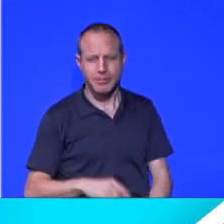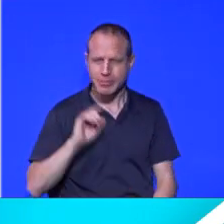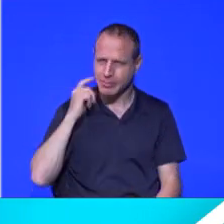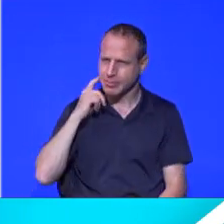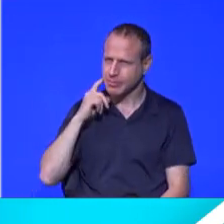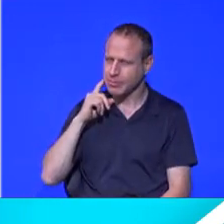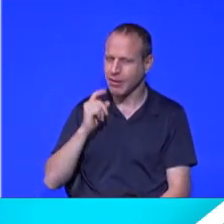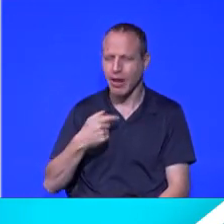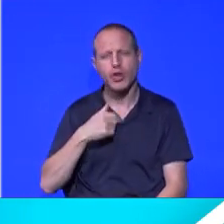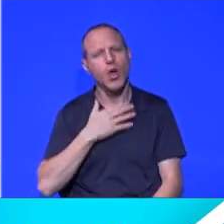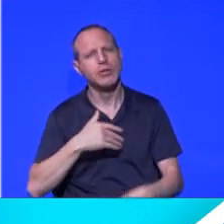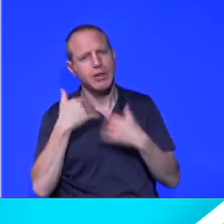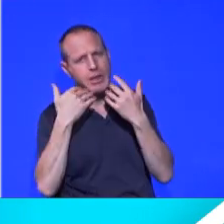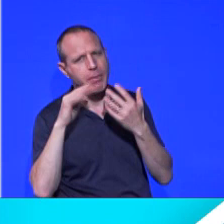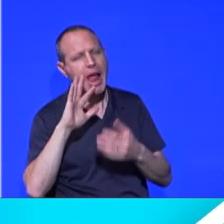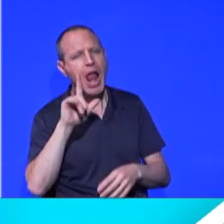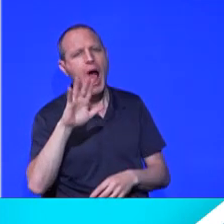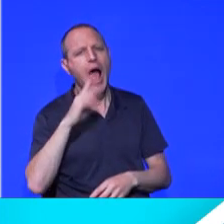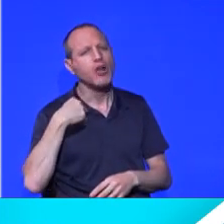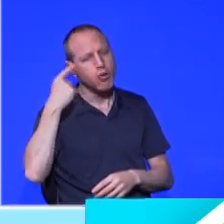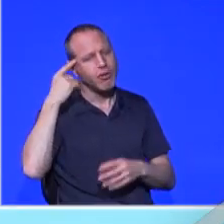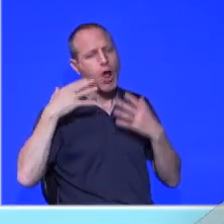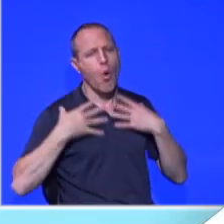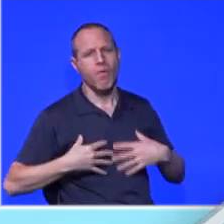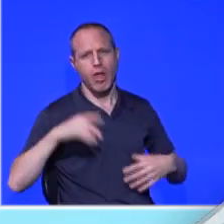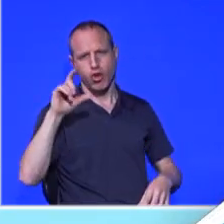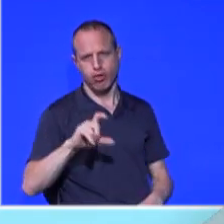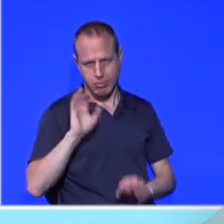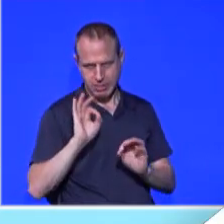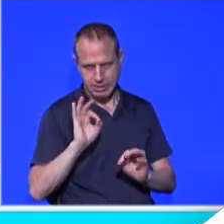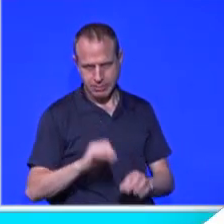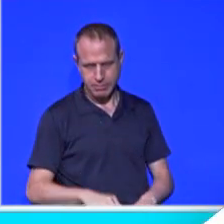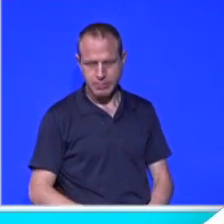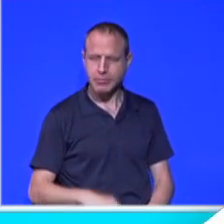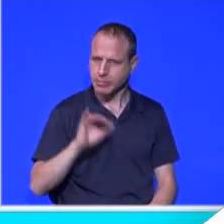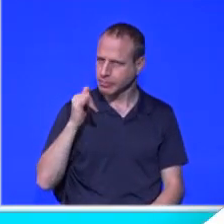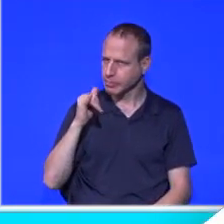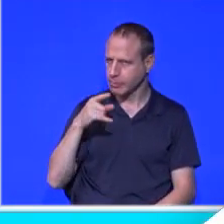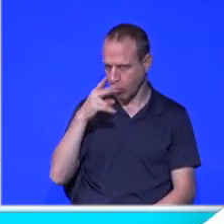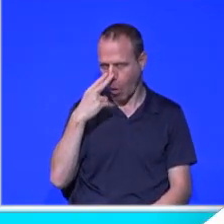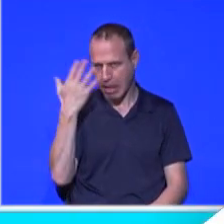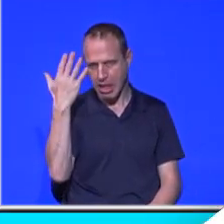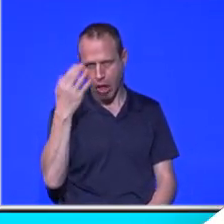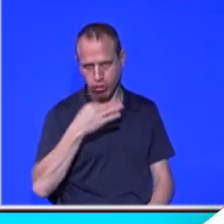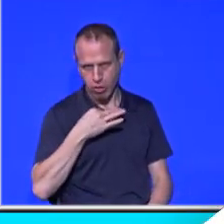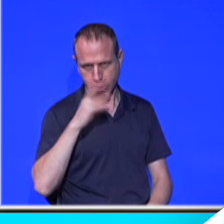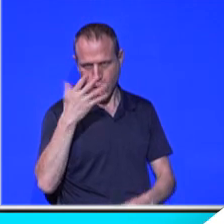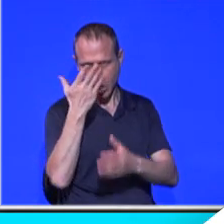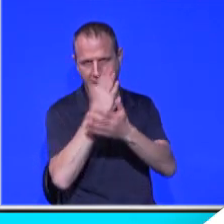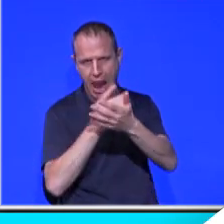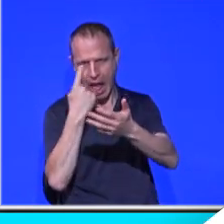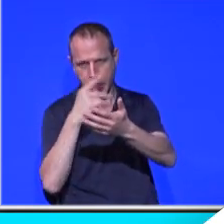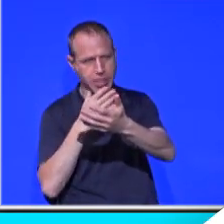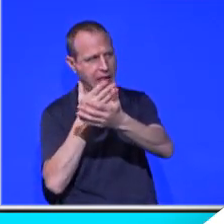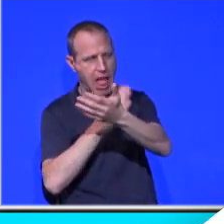אני רוצה לתאר לך לאן אני חושב הולך הגוף האנושי, בסדר? כן. את רואה את היד שלי, יש לי חלק אחד, חלק